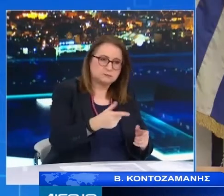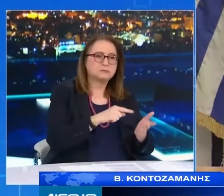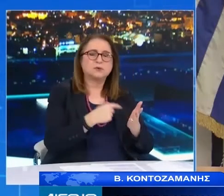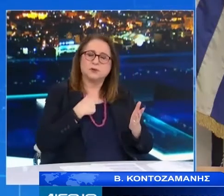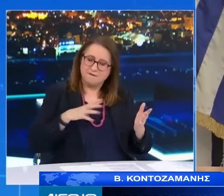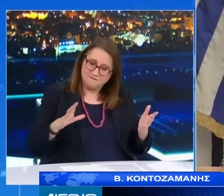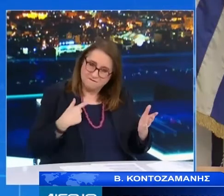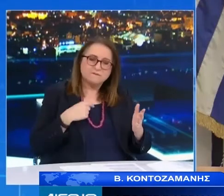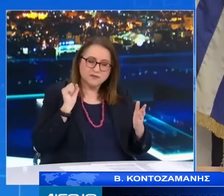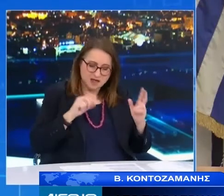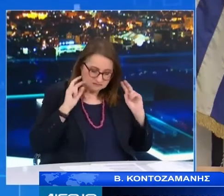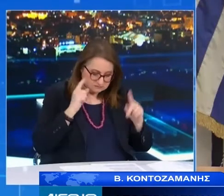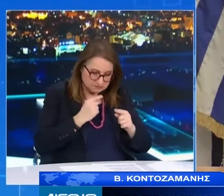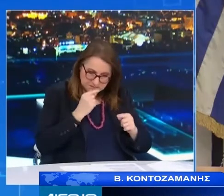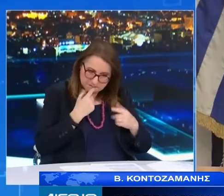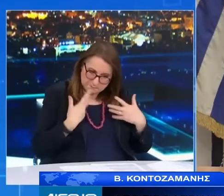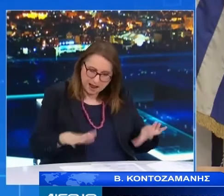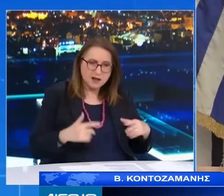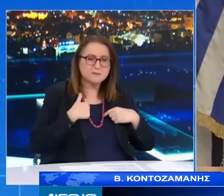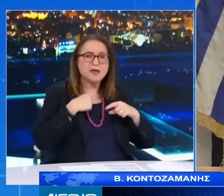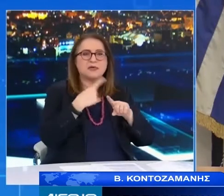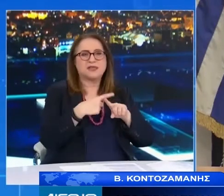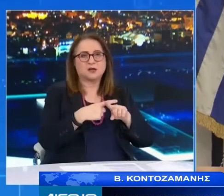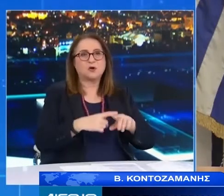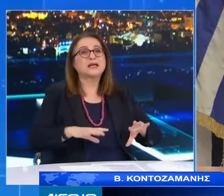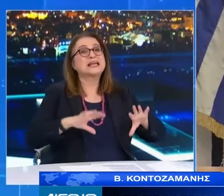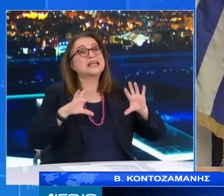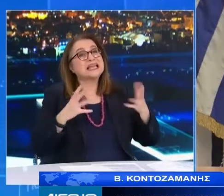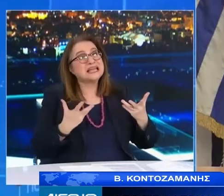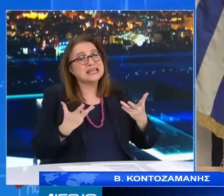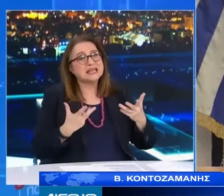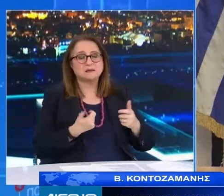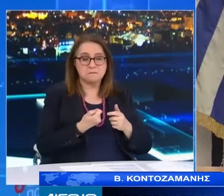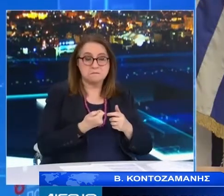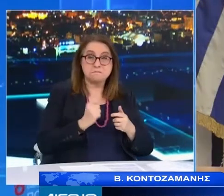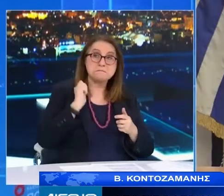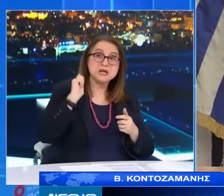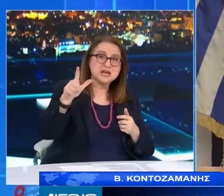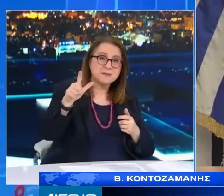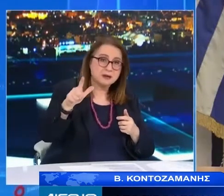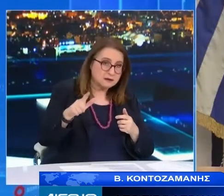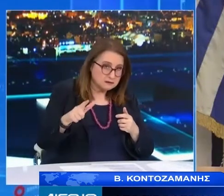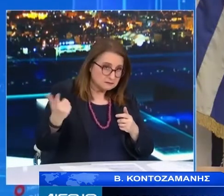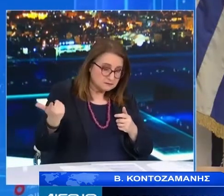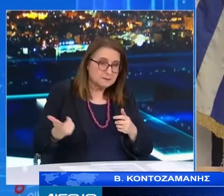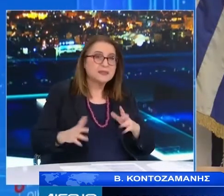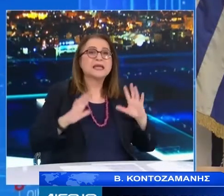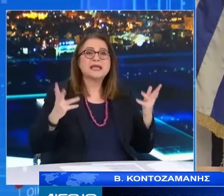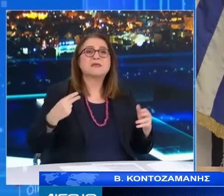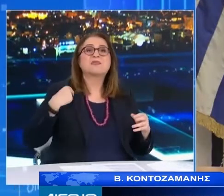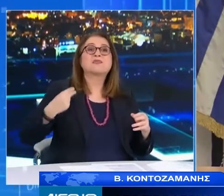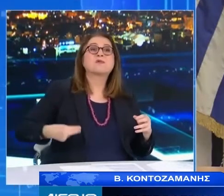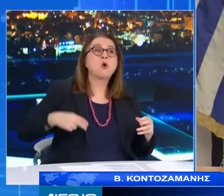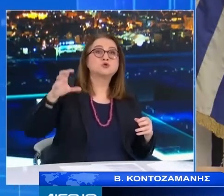τη διενέργεια επαναληπτικού τεστ από επαγγελματία υγείας, είτε σε δημόσια δομή, οπότε και θα είναι